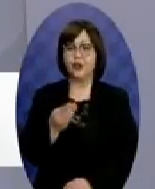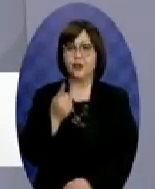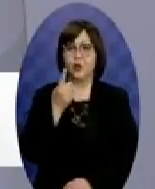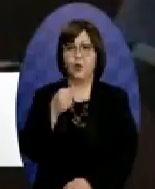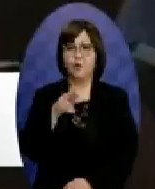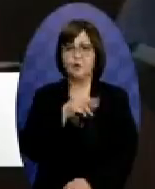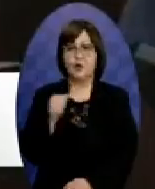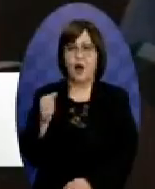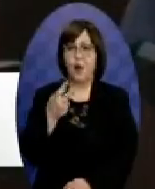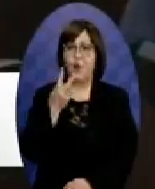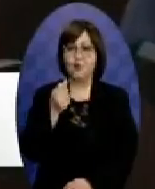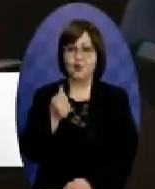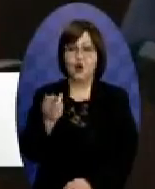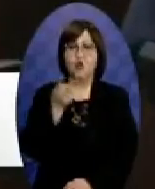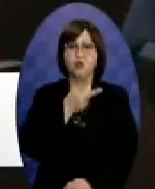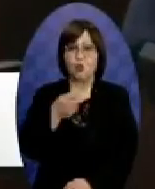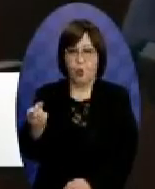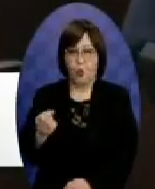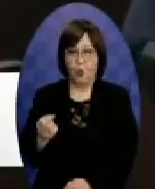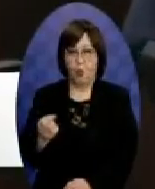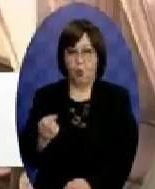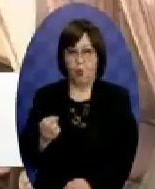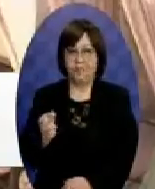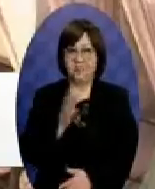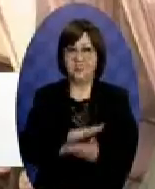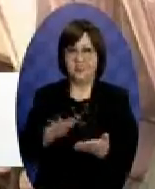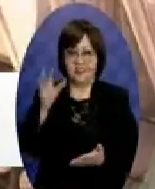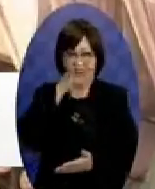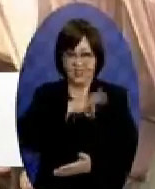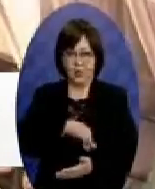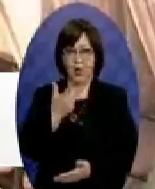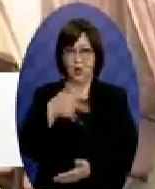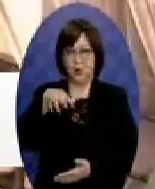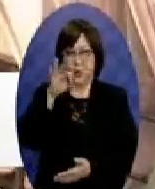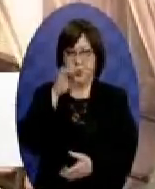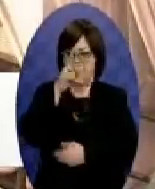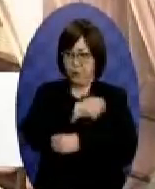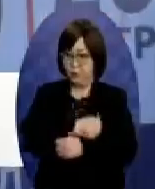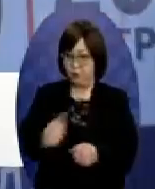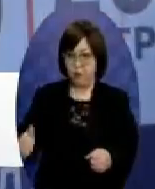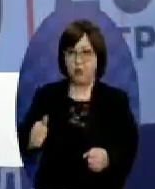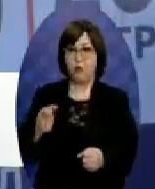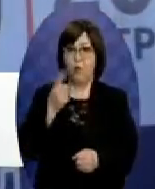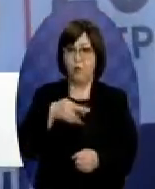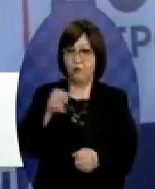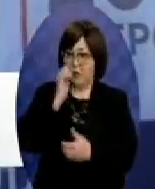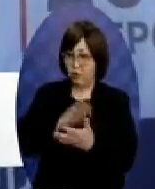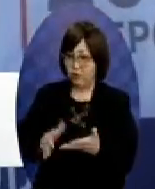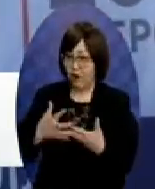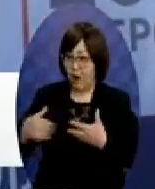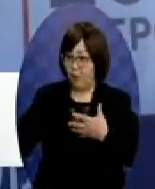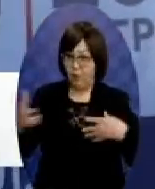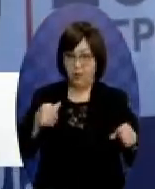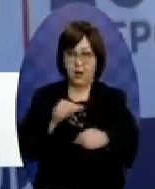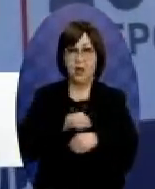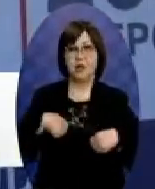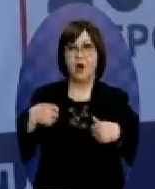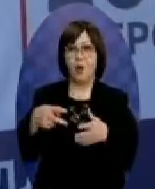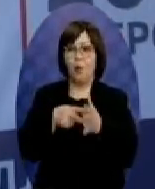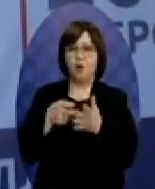нь 200 төгрөг. Тус компани удирдлагууд нийт цэвэр ашгийнхаа 30% жил бүр ногдлоо ашиг болгон хувьцаа эзэмшигчдэд хуваарлана гэж мэдгдээд байгаа